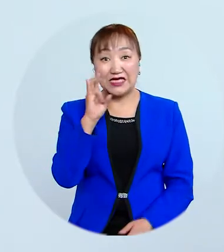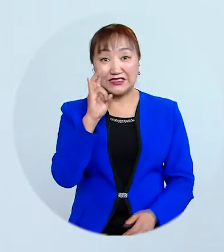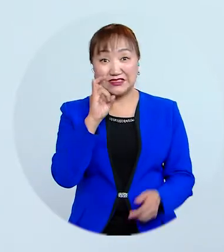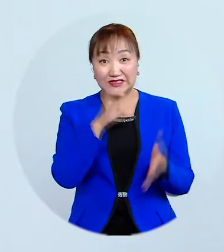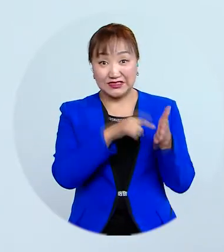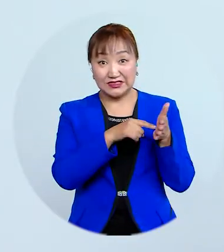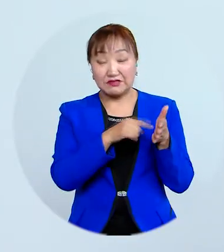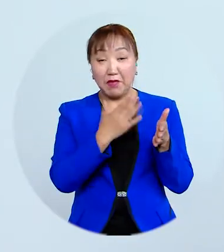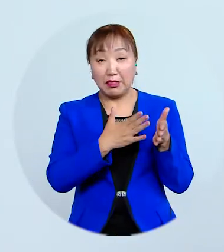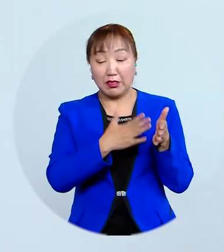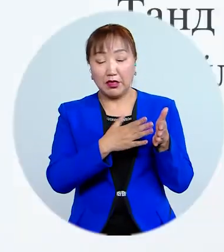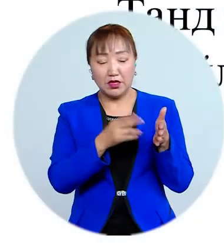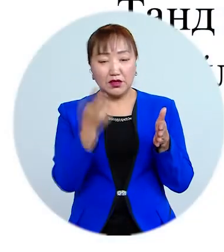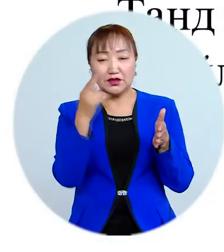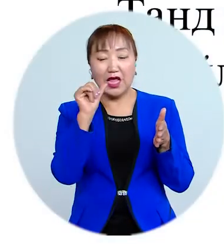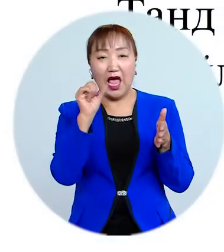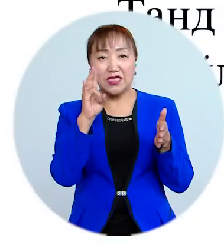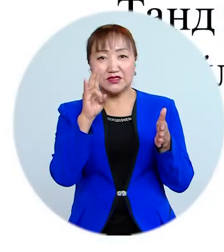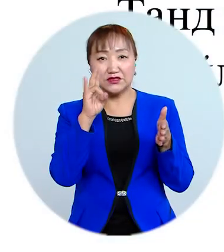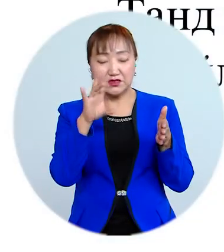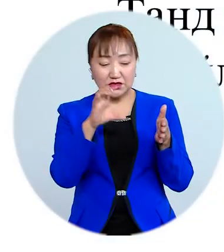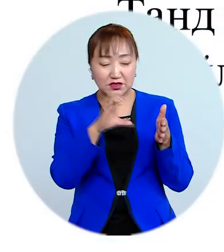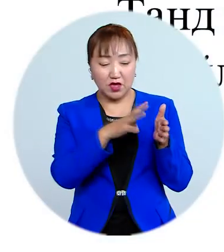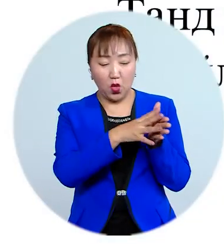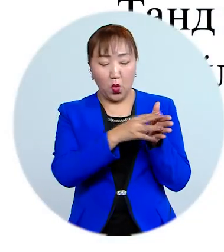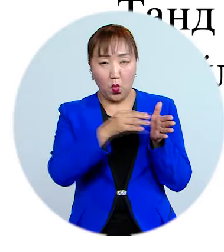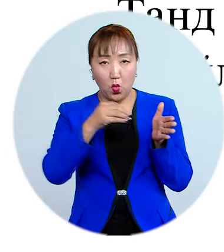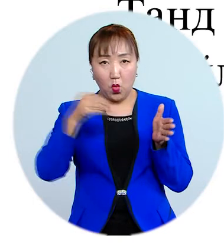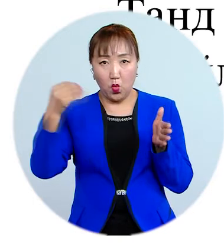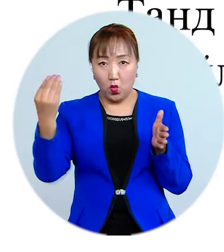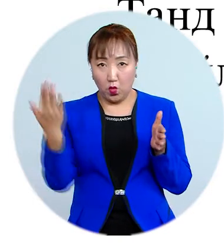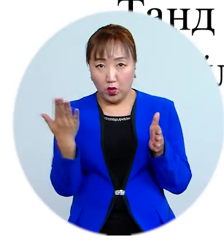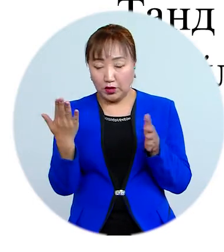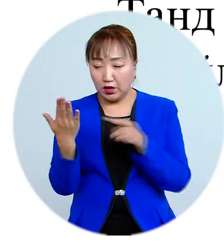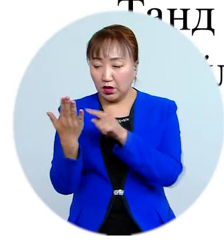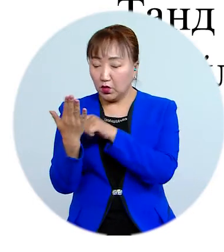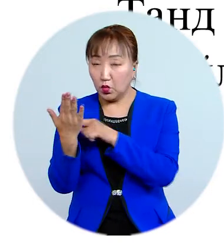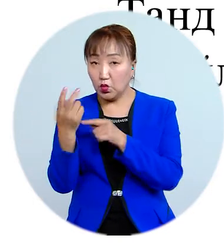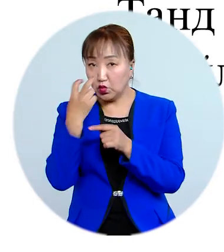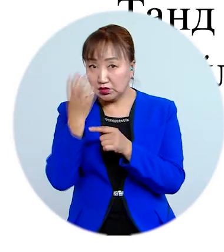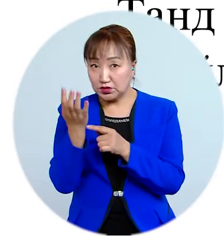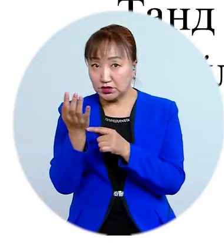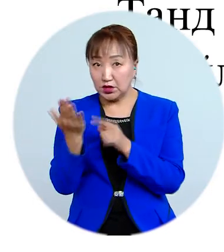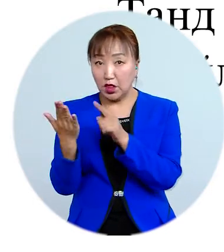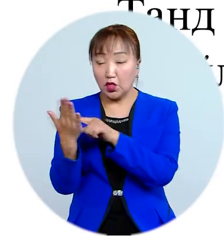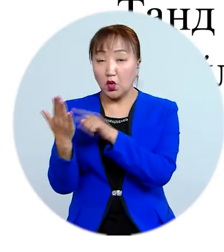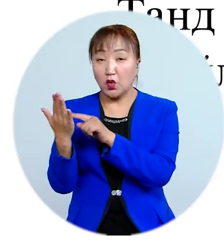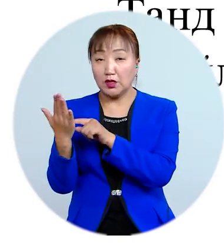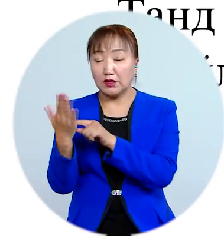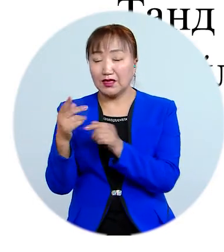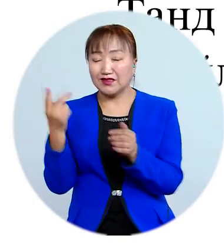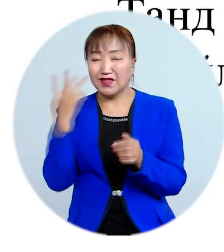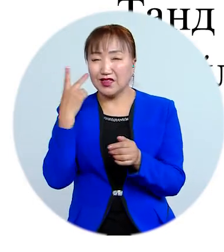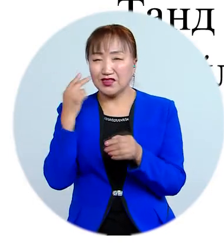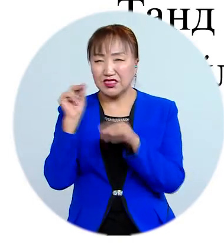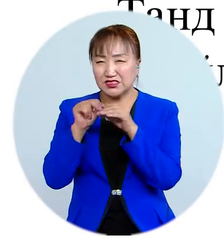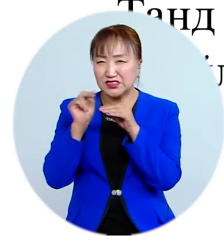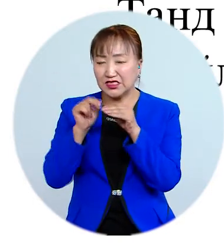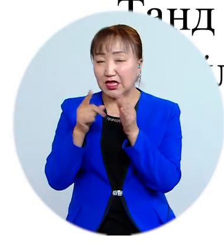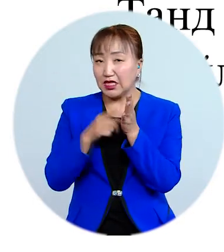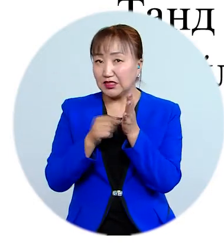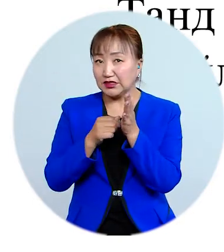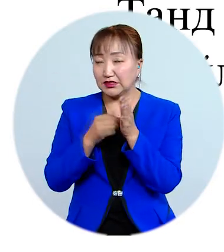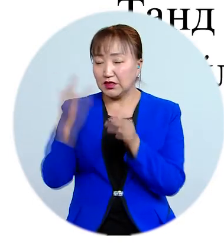данс ашиглаж байгаа. Тэгэхээр хуулгаа бид нэр үздэг. Тэр энэ хуулганы байнг шалгаж явах нь чухал байдаг. Яг тэгэхээр таны хуулгаа харангууд ямар нэг тийм